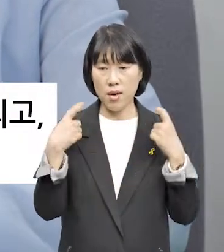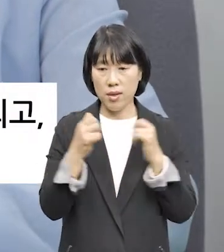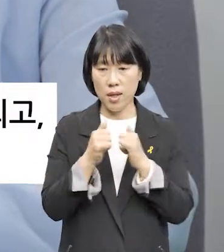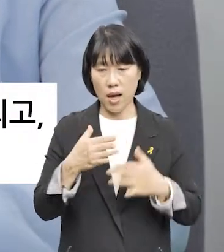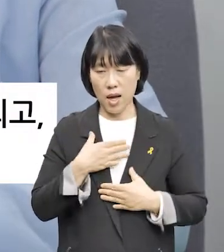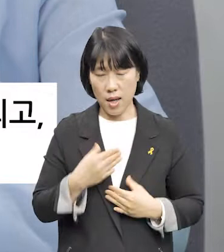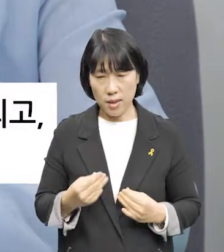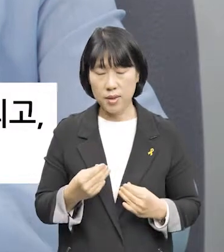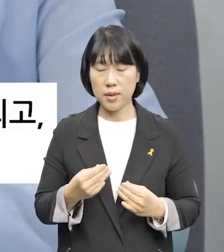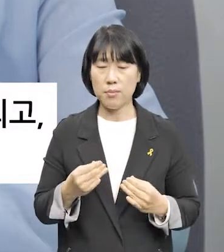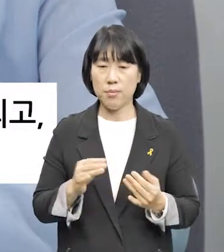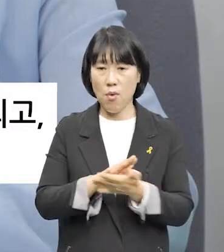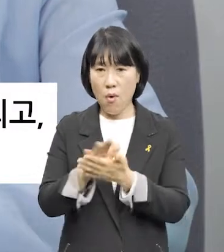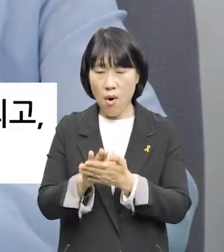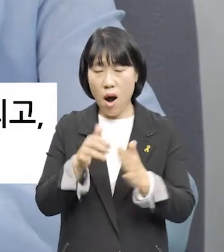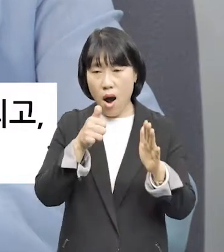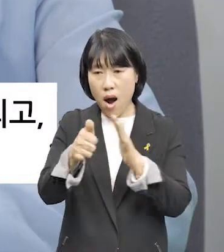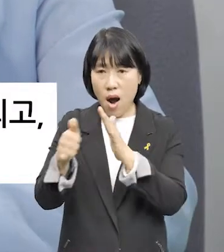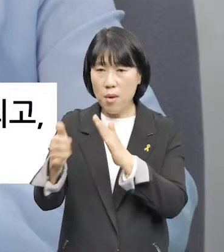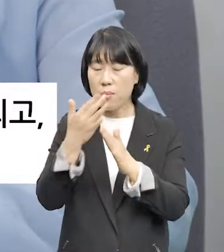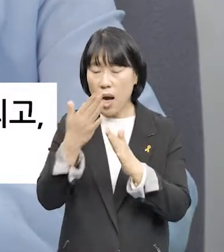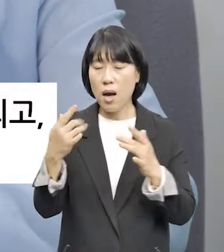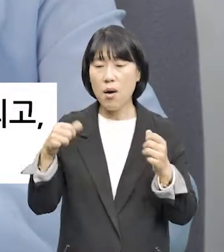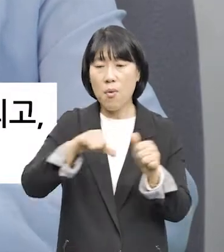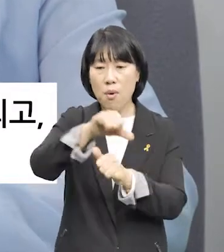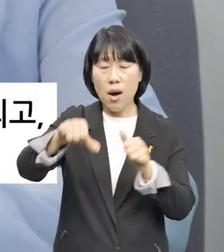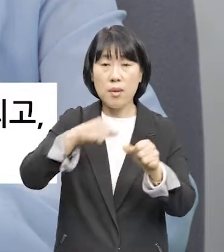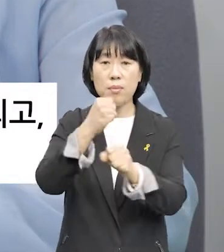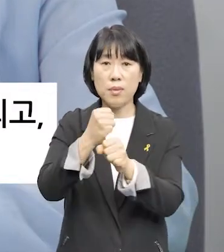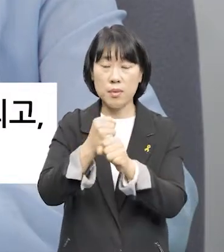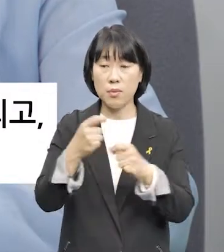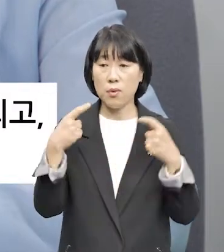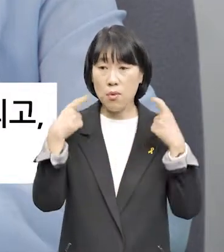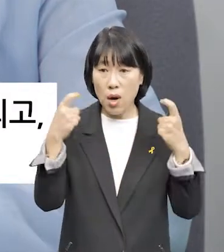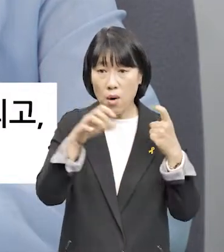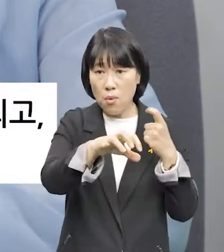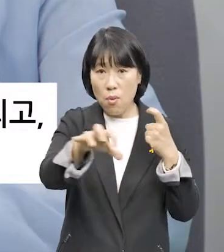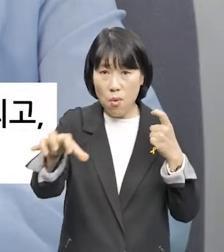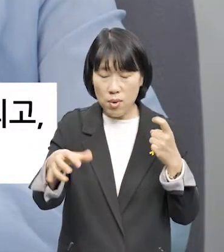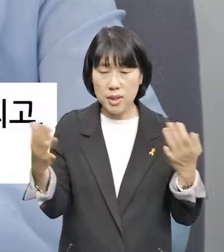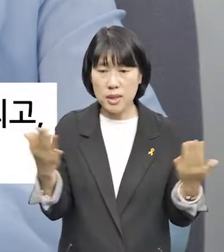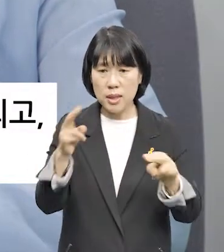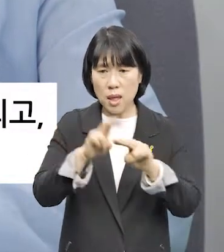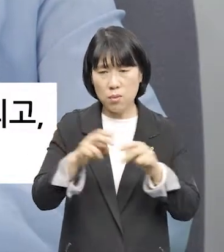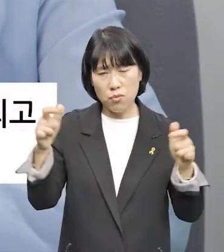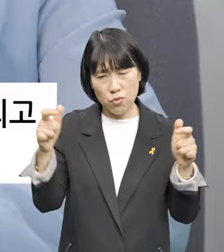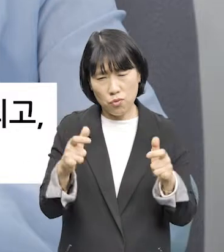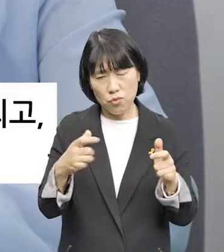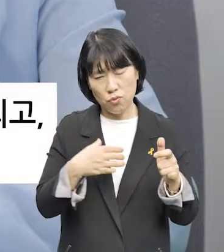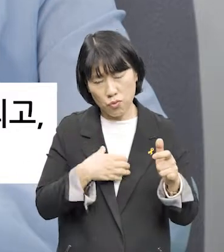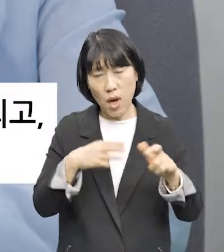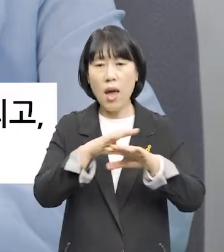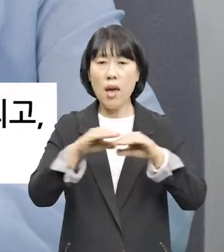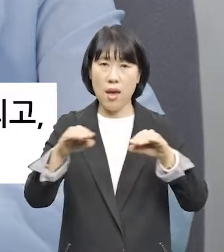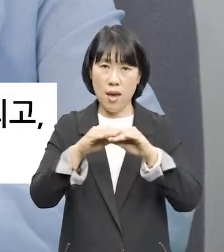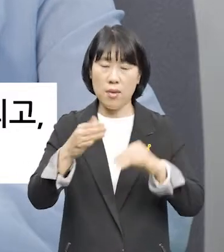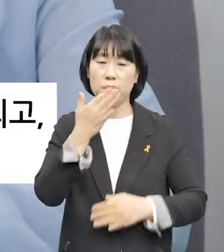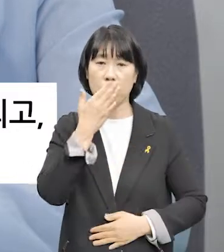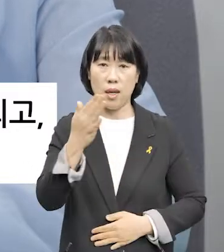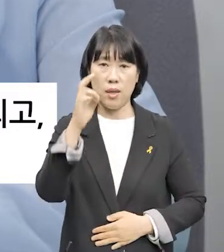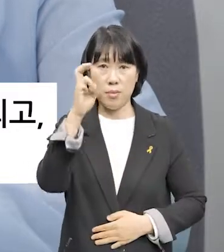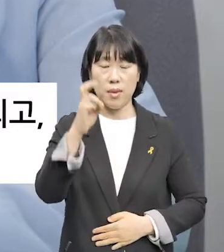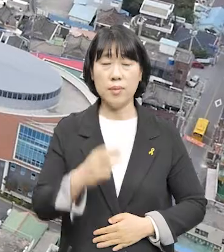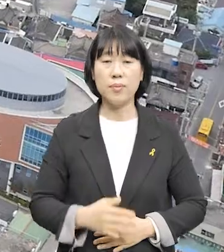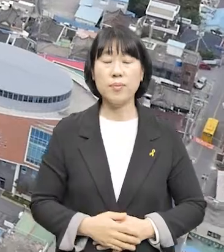안심하고 방문할 수 있는 여행 환경이 조성되고 광주 관광업계의 일자리 위기 극복에 도움이 될 것으로